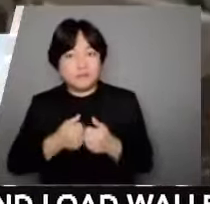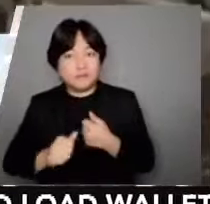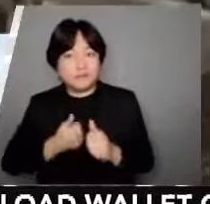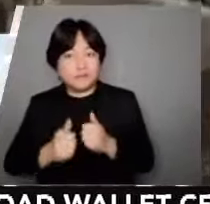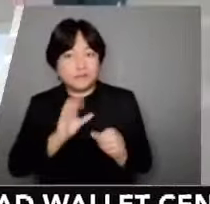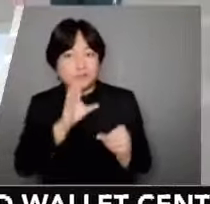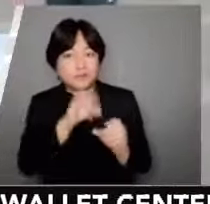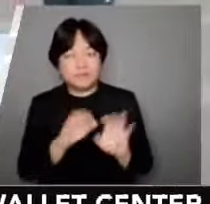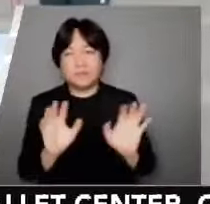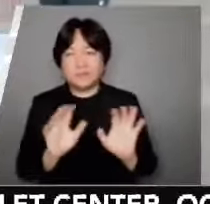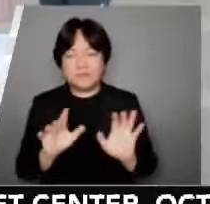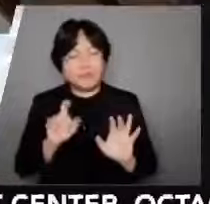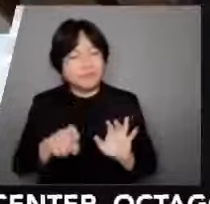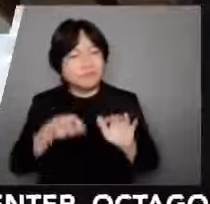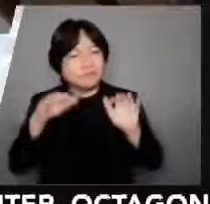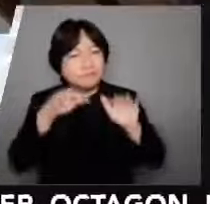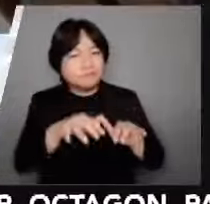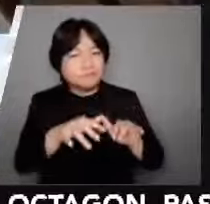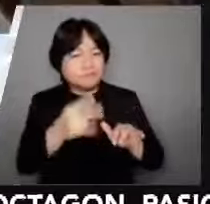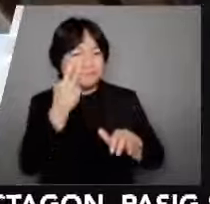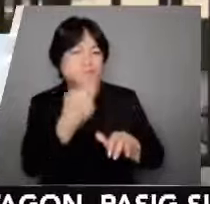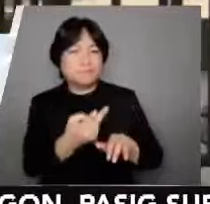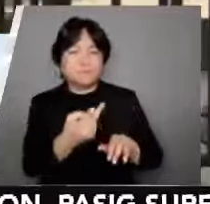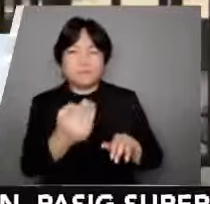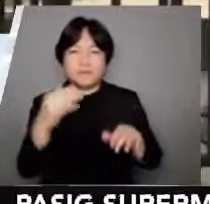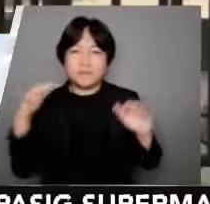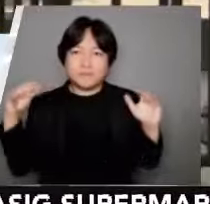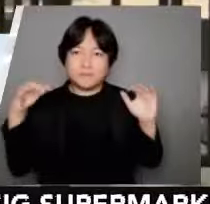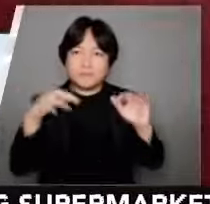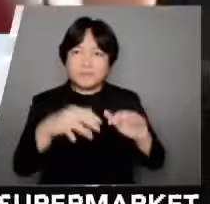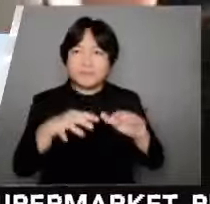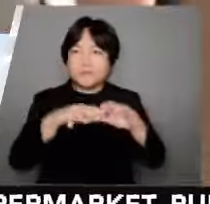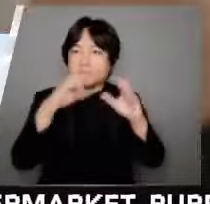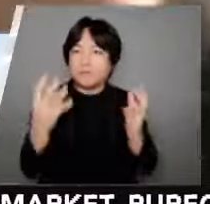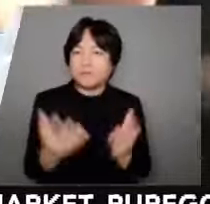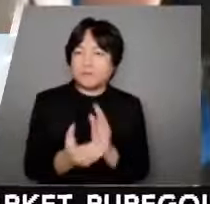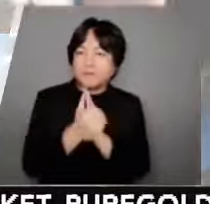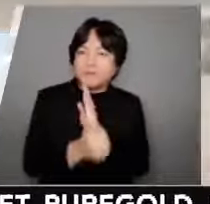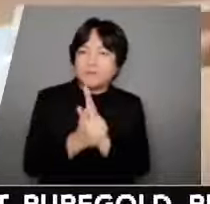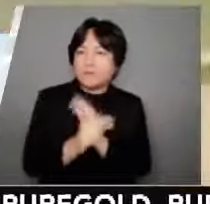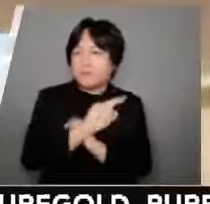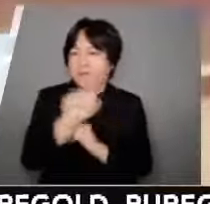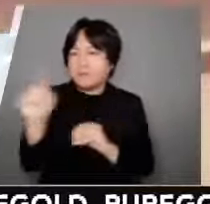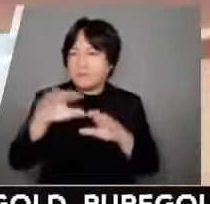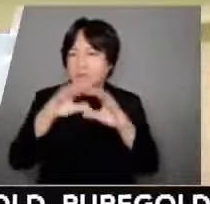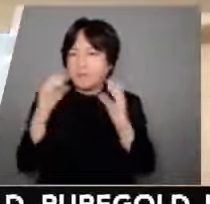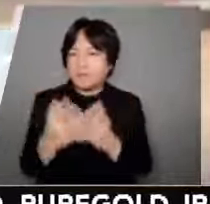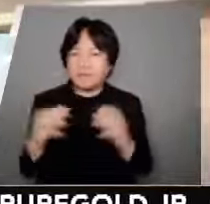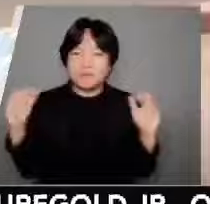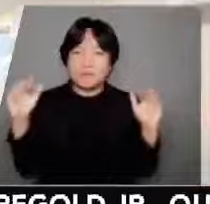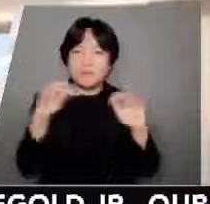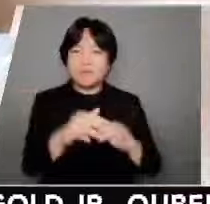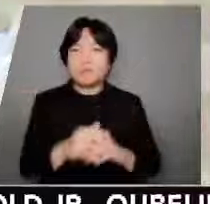ang pinakamalaking pagtitipon ng pinakamagagaling na atleta sa buong mundo.